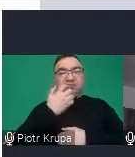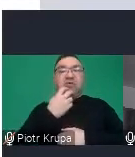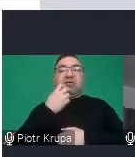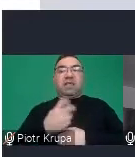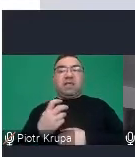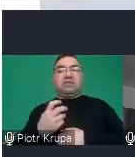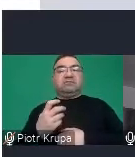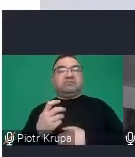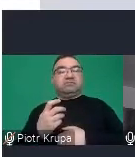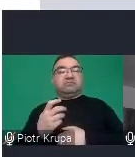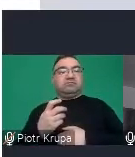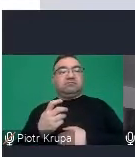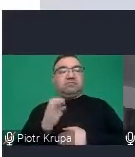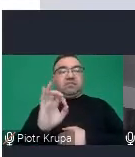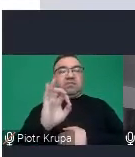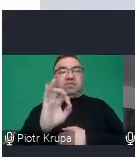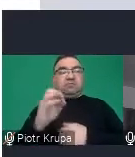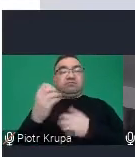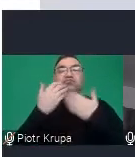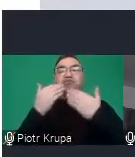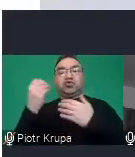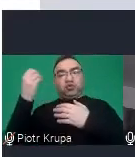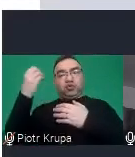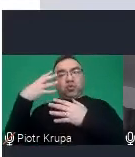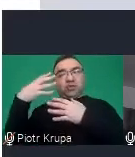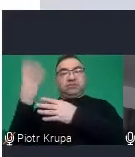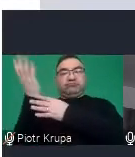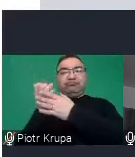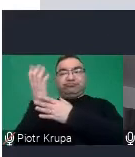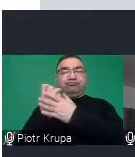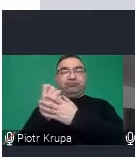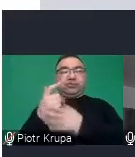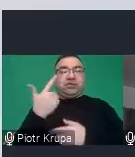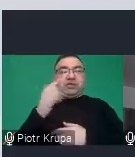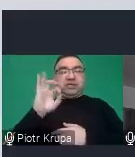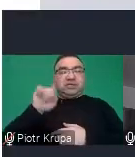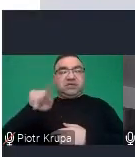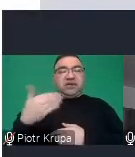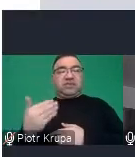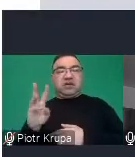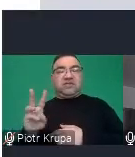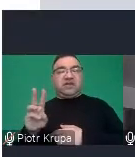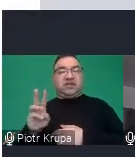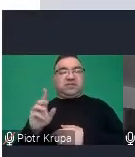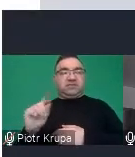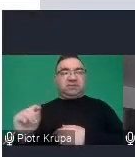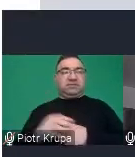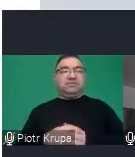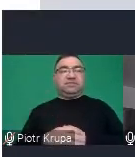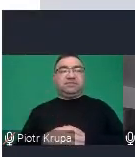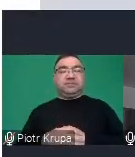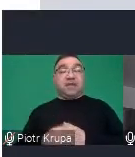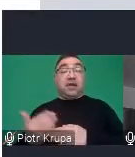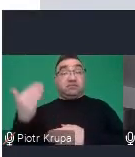elektryczną pochodzenia z fotokonwersji promieniowania słonecznego o łącznej mocy 0,2 MW pika. Tak jak już